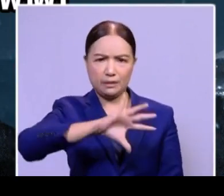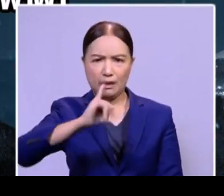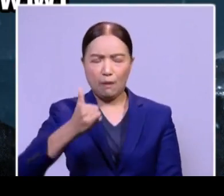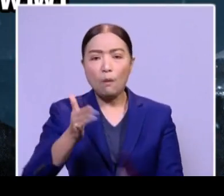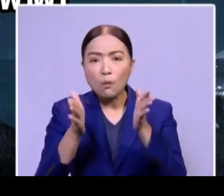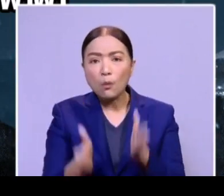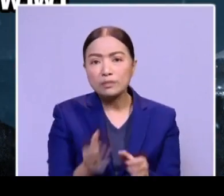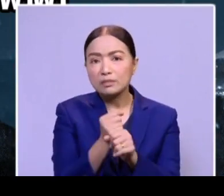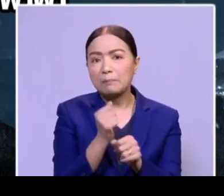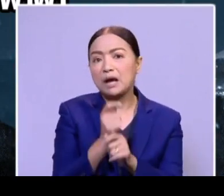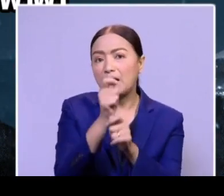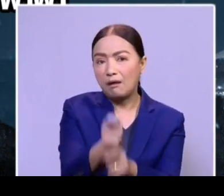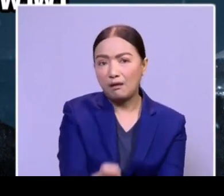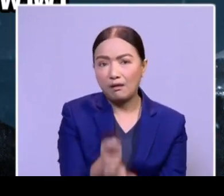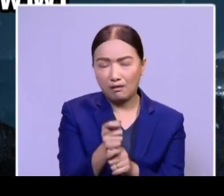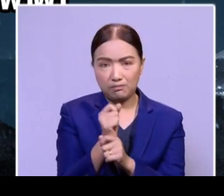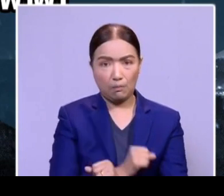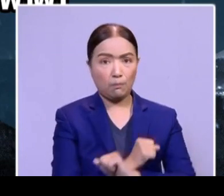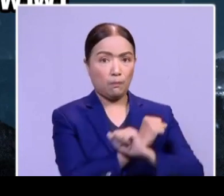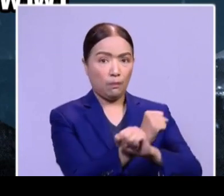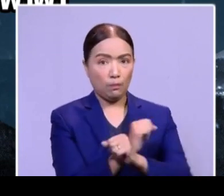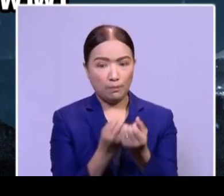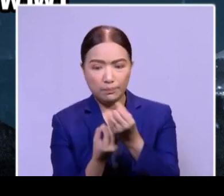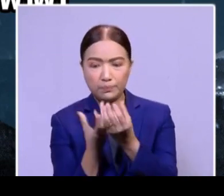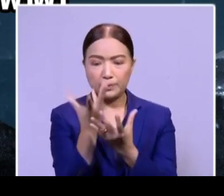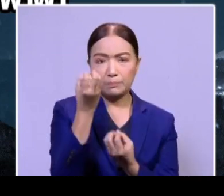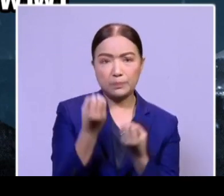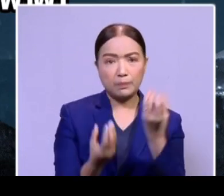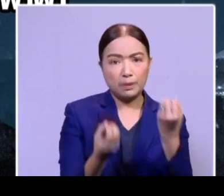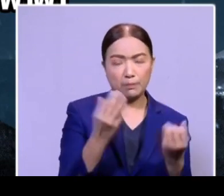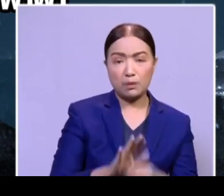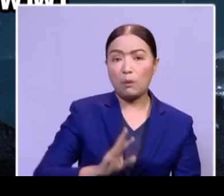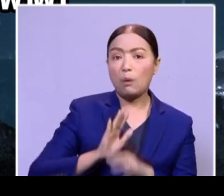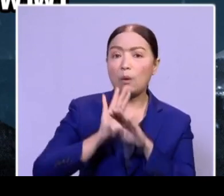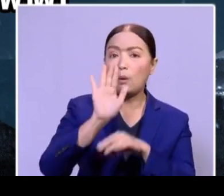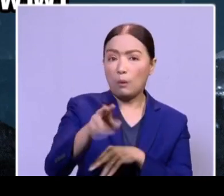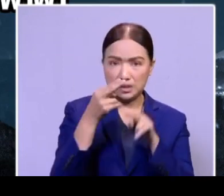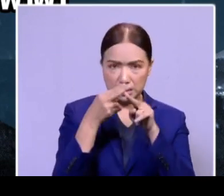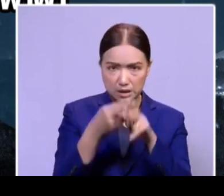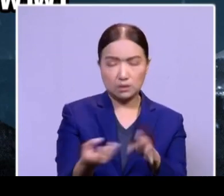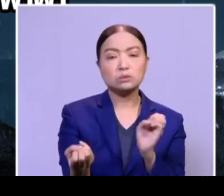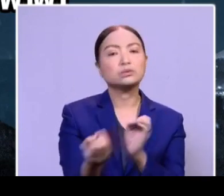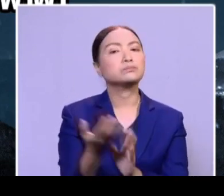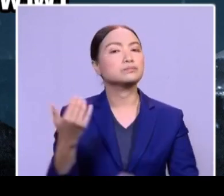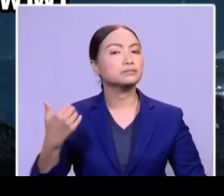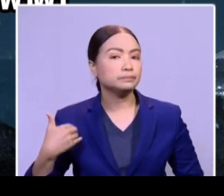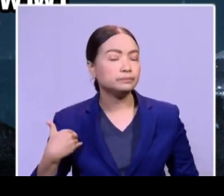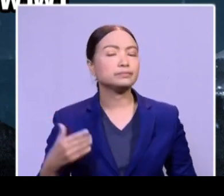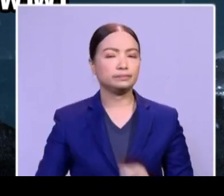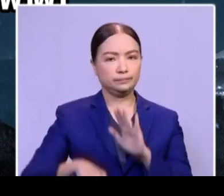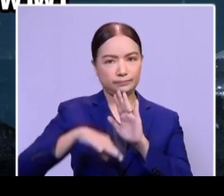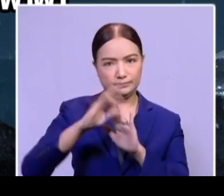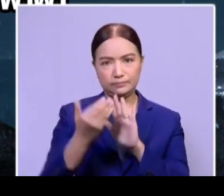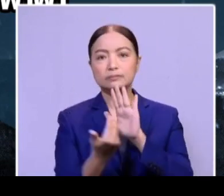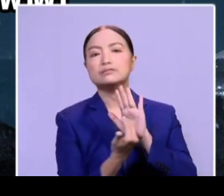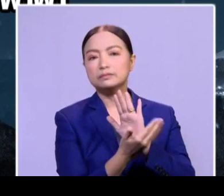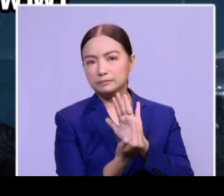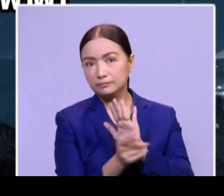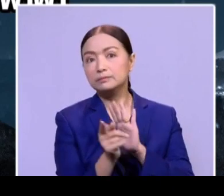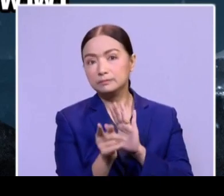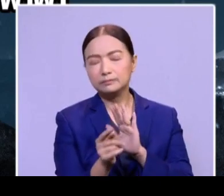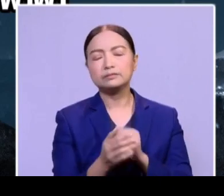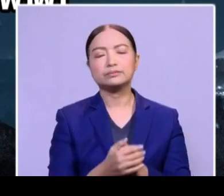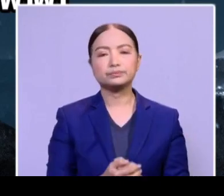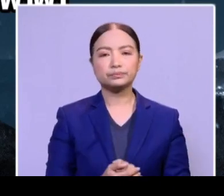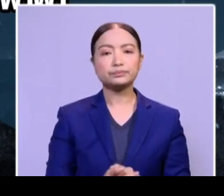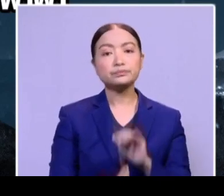กรเองก็ต้องป้องกันความเสียหายผลผลิตเอาไว้ด้วยเพราะว่าในช่วงนี้อาจจะได้รับผลกระทบโดยเฉพาะทางภาคเหนือและก็ภาค